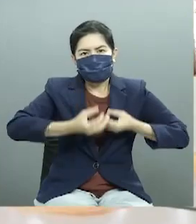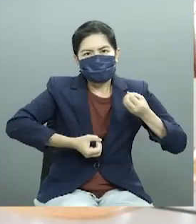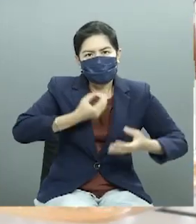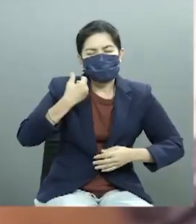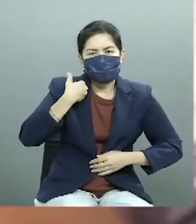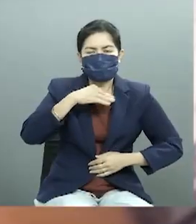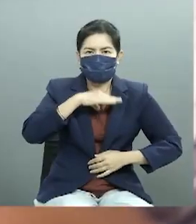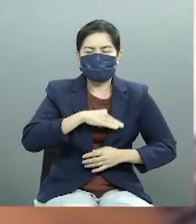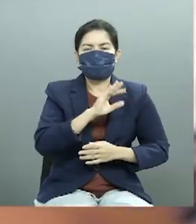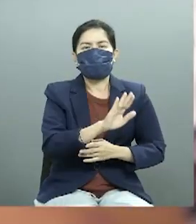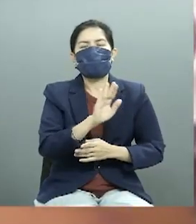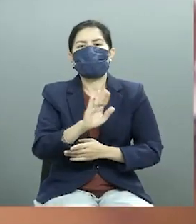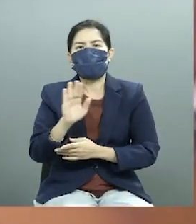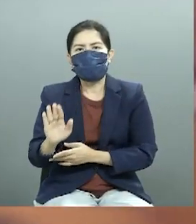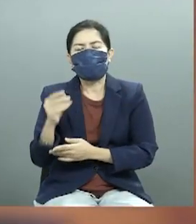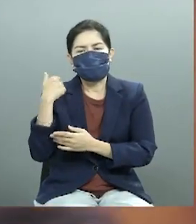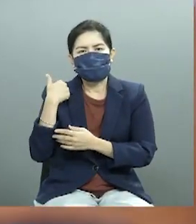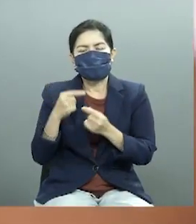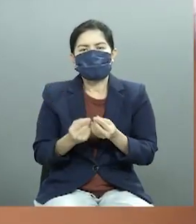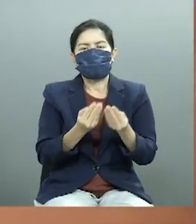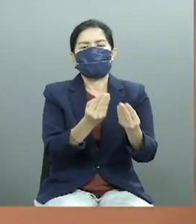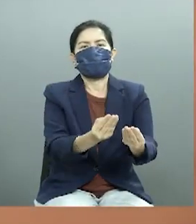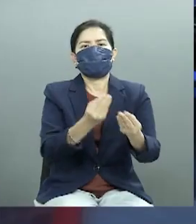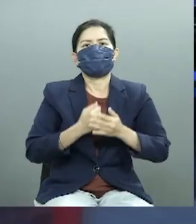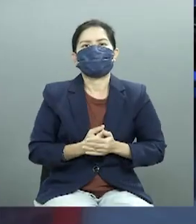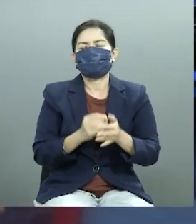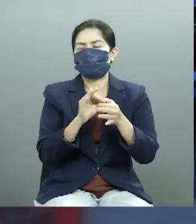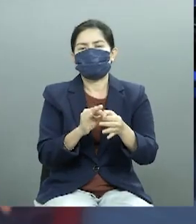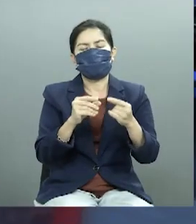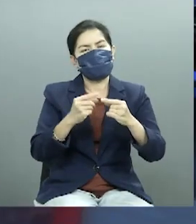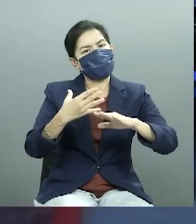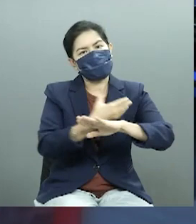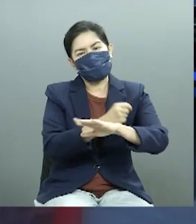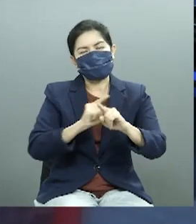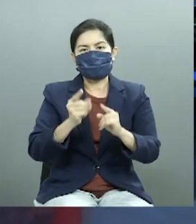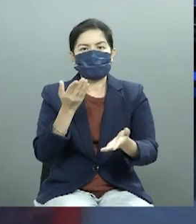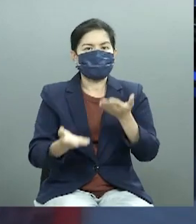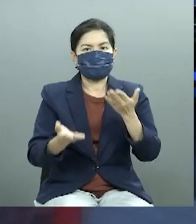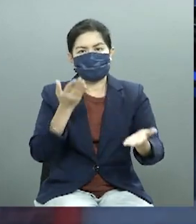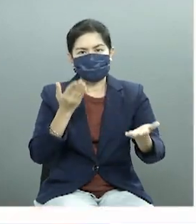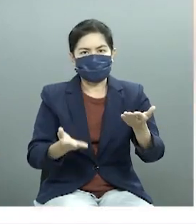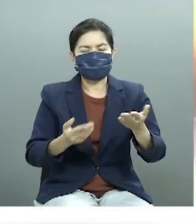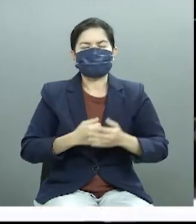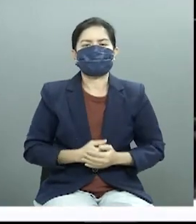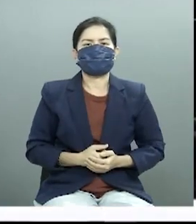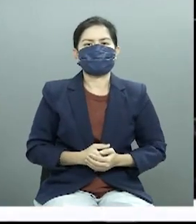งความเห็นได้ด้วยเหมือนกันเป็นพื้นที่สาธารณะอีกที่หนึ่งการเมืองทุกขั้วเลยที่จะมาใช้พื้นที่ตรงนี้ได